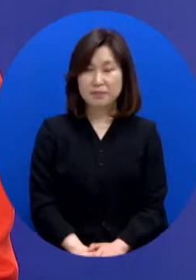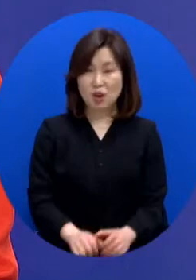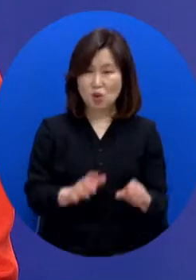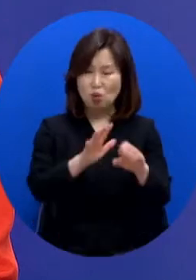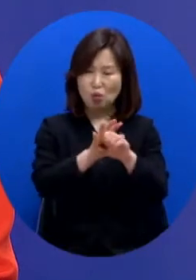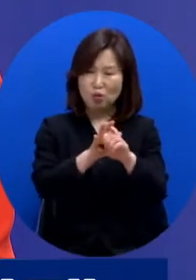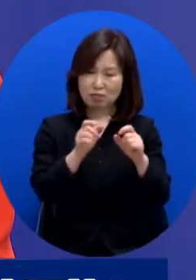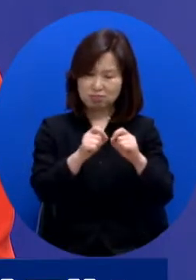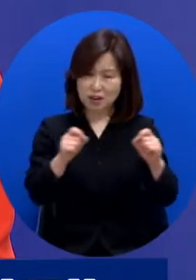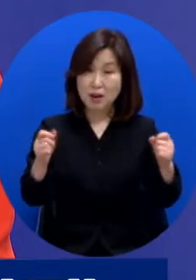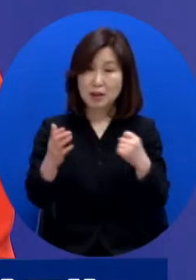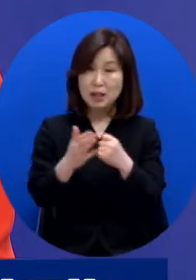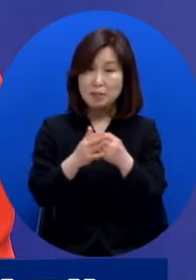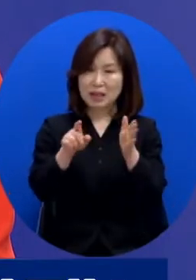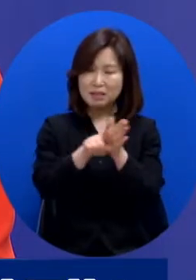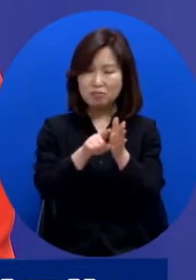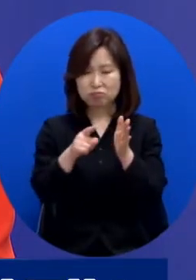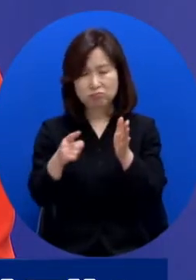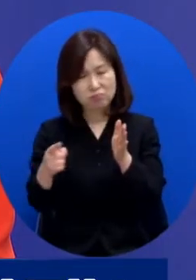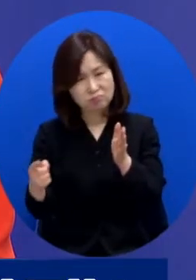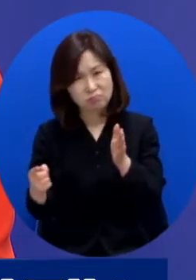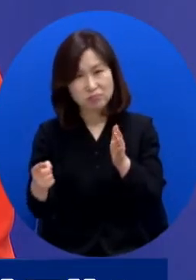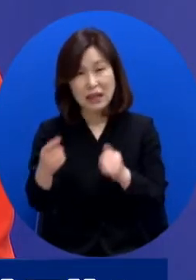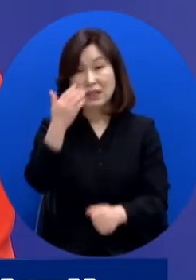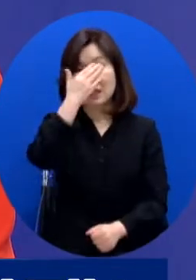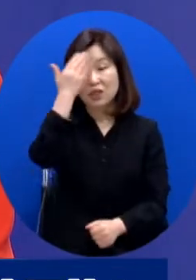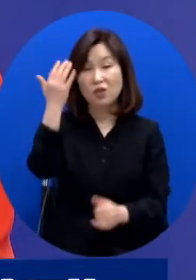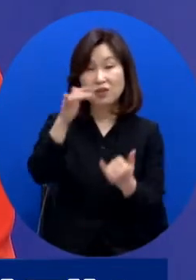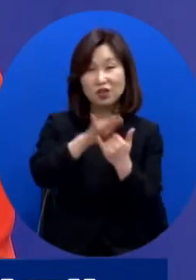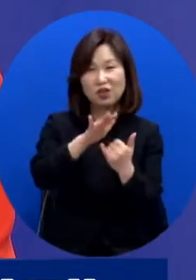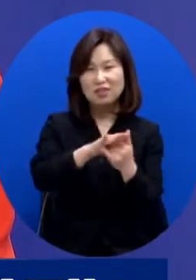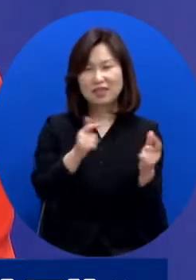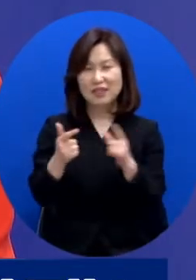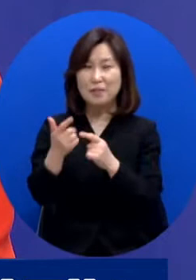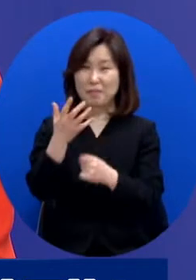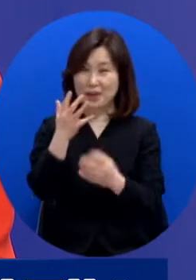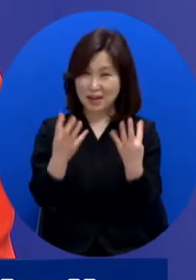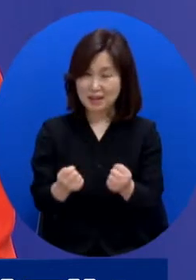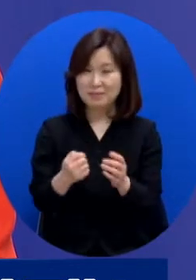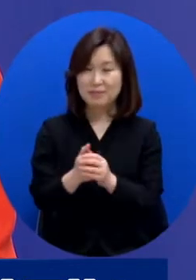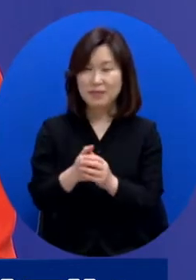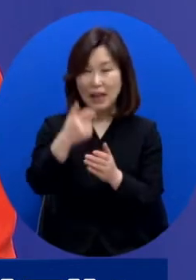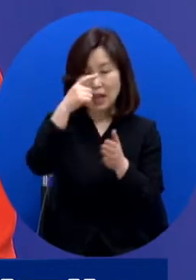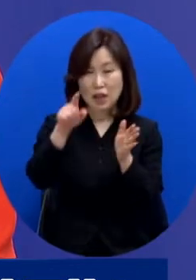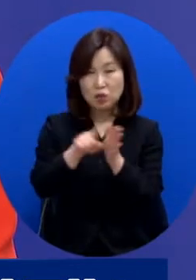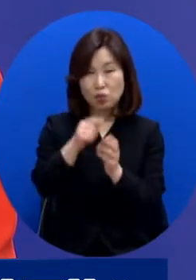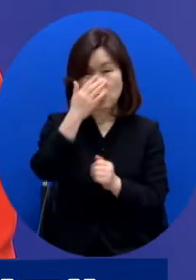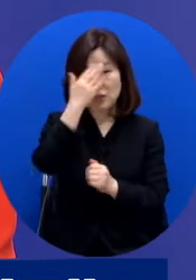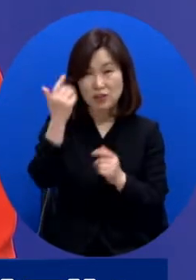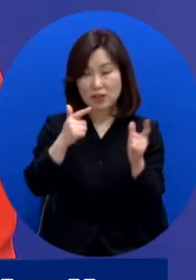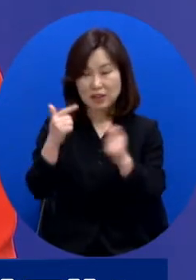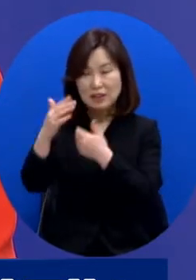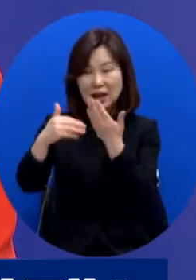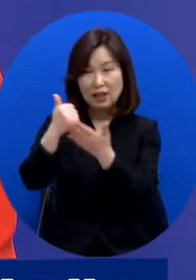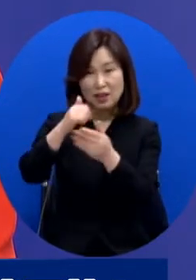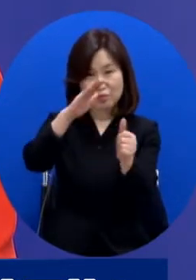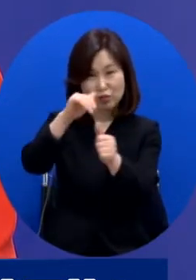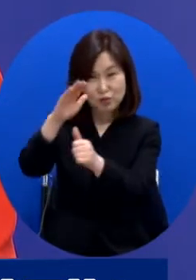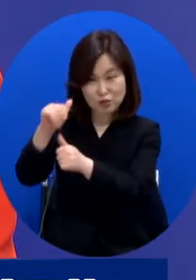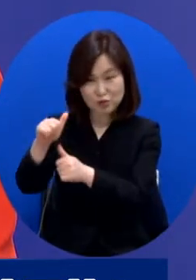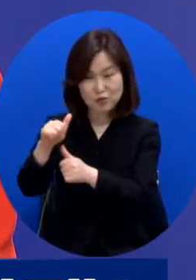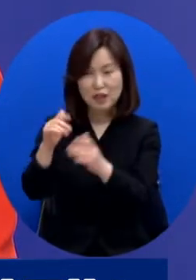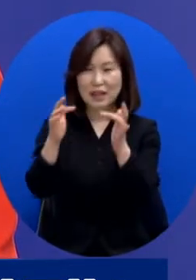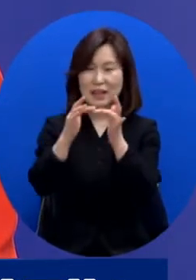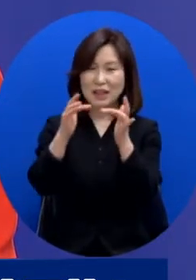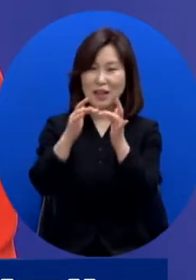코로나19 장기화로 신앙 위기를 겪는 청년들이 많다고 합니다. 기독 청년들을 다시 하나님 앞에 부르기 위한 온라인 수련회가